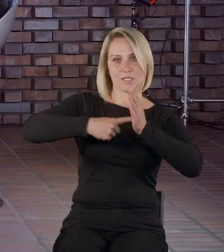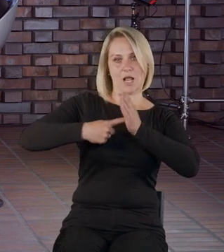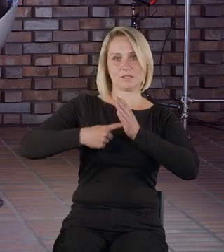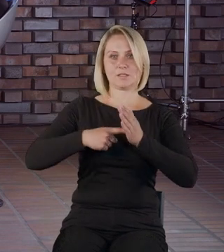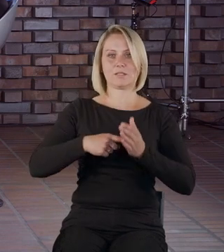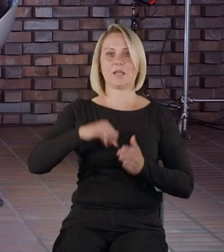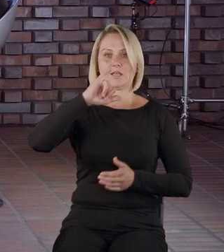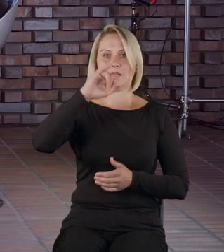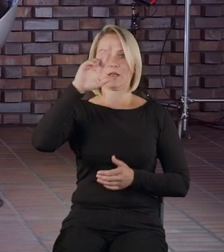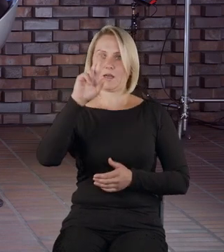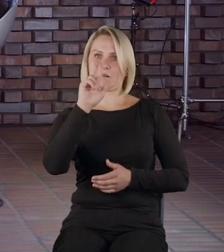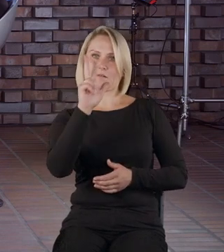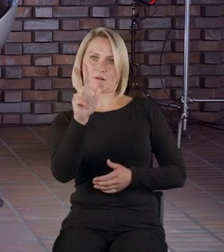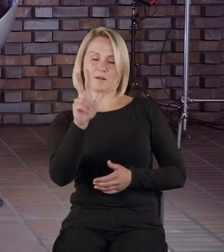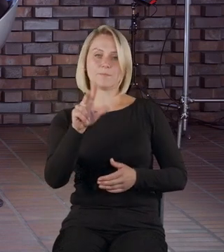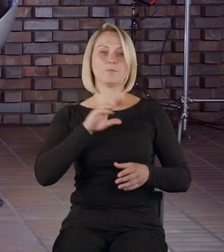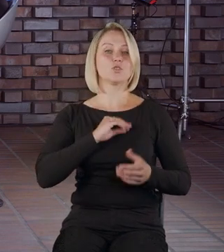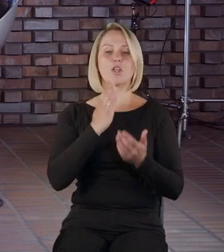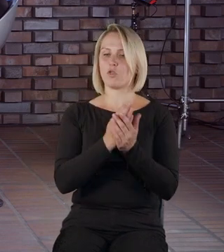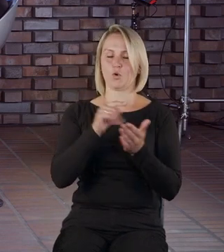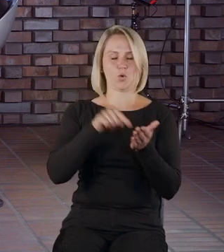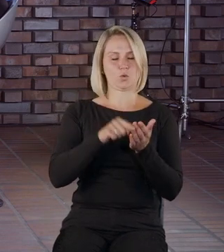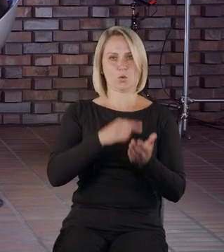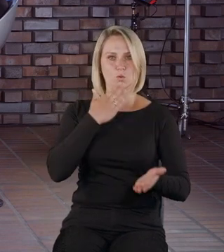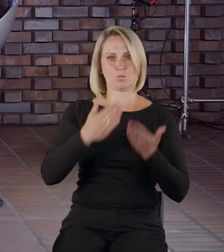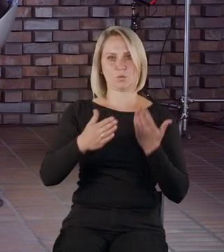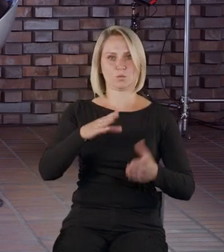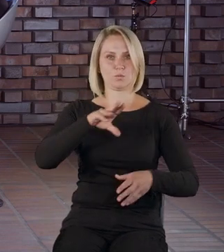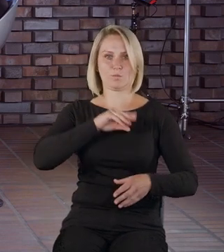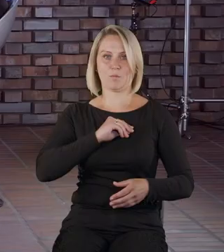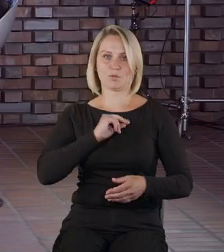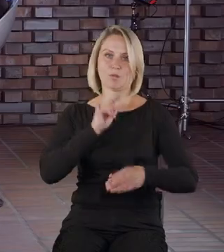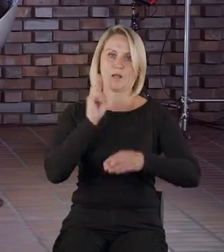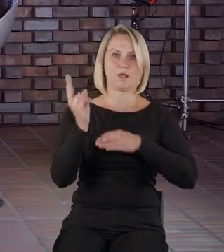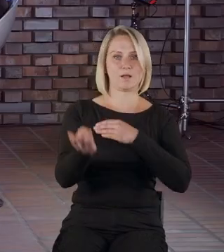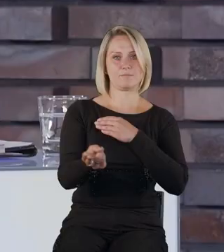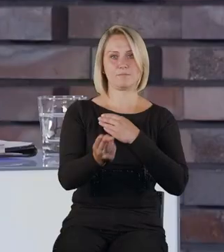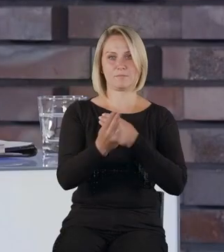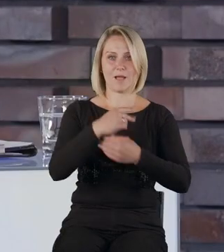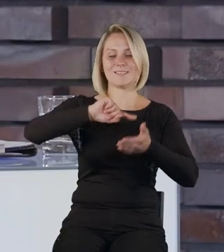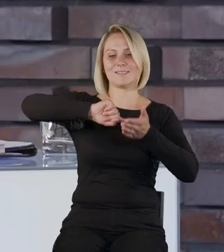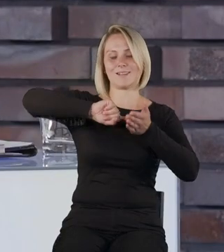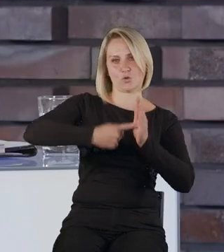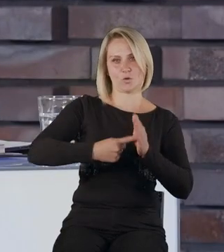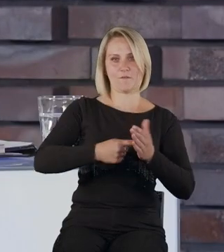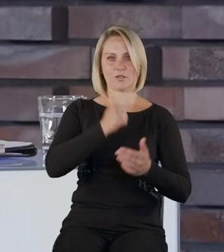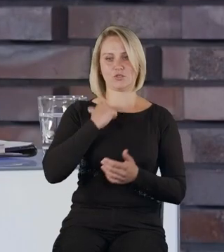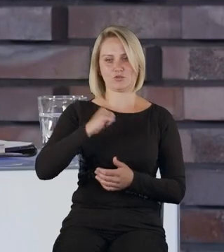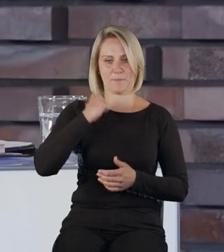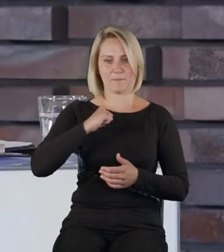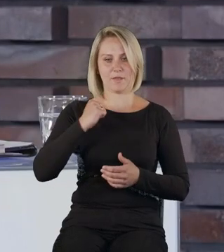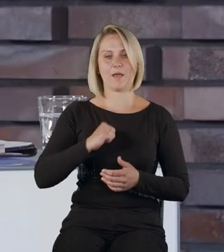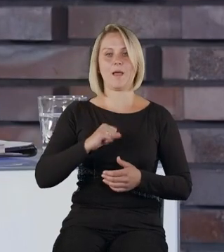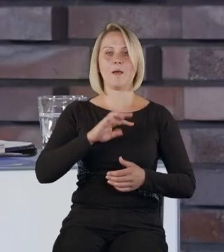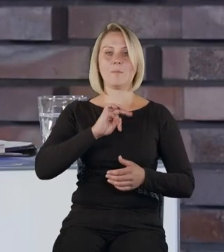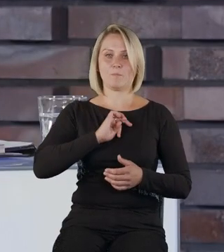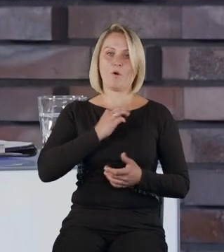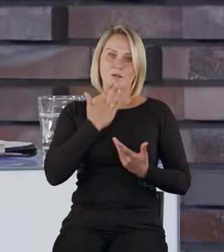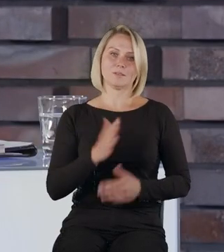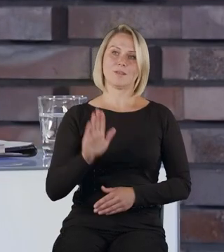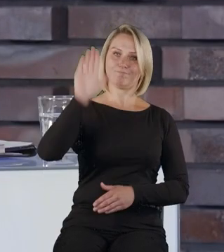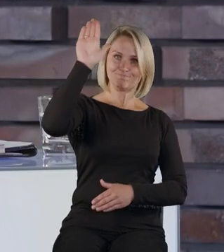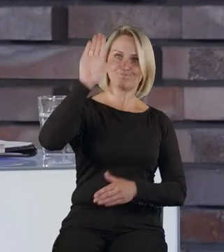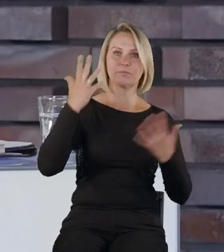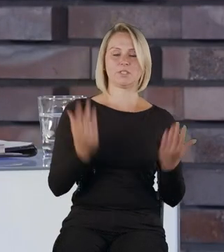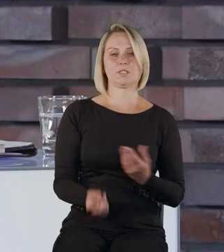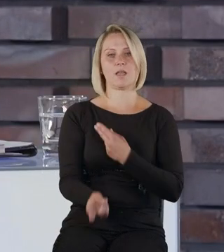czyli IRK. Wyłącznie w ten sposób kandydat może zarejestrować swój akces,